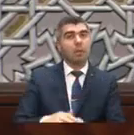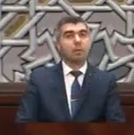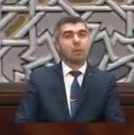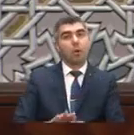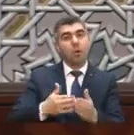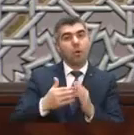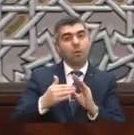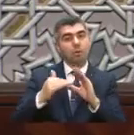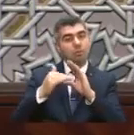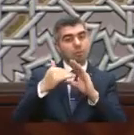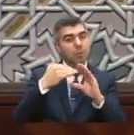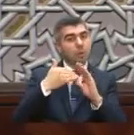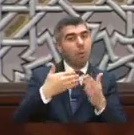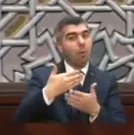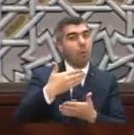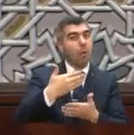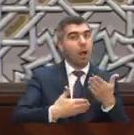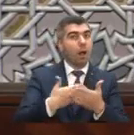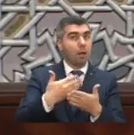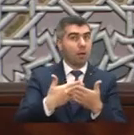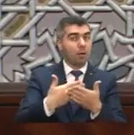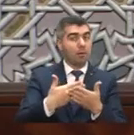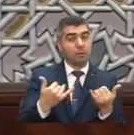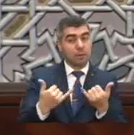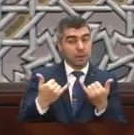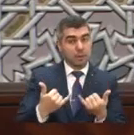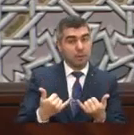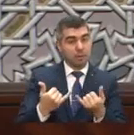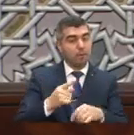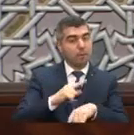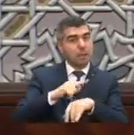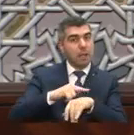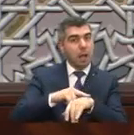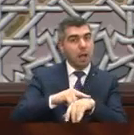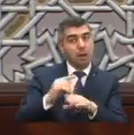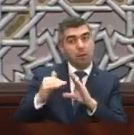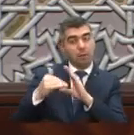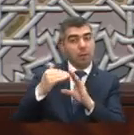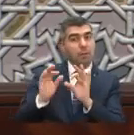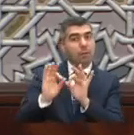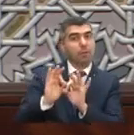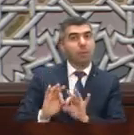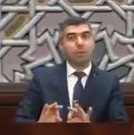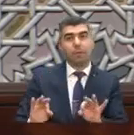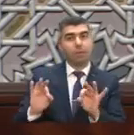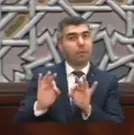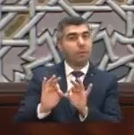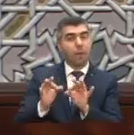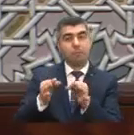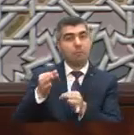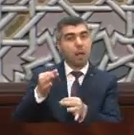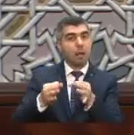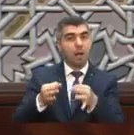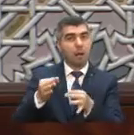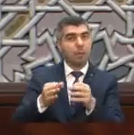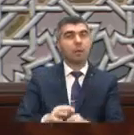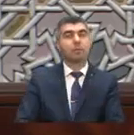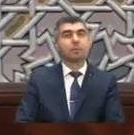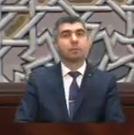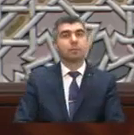المراسلات الواردة إليه إلى يومه وإلى ساعته، لم نتوصل بعد بهذا الرسالة بنص هذا